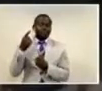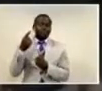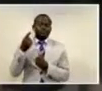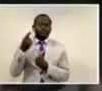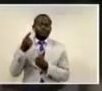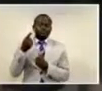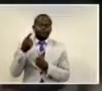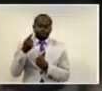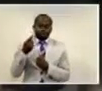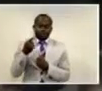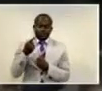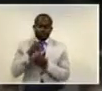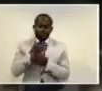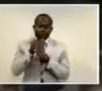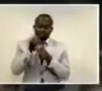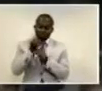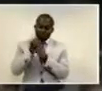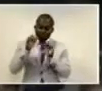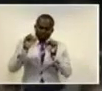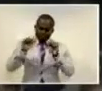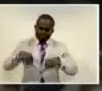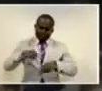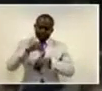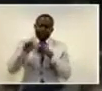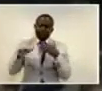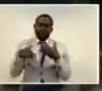turaza gukora ibishoboka byose